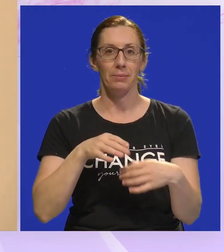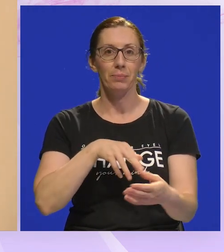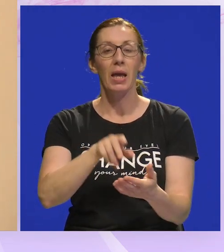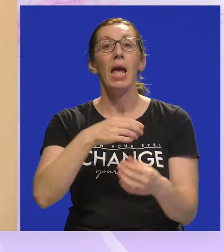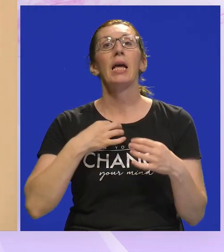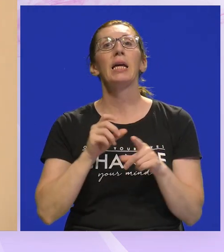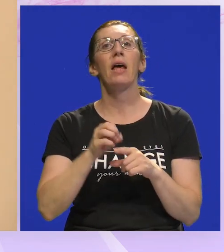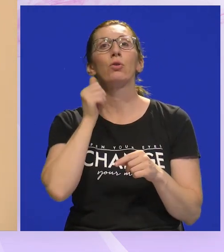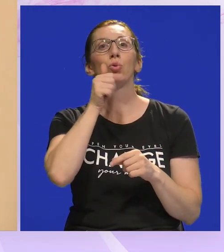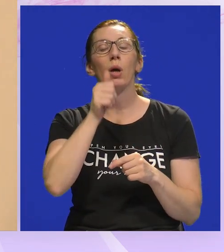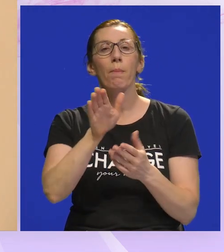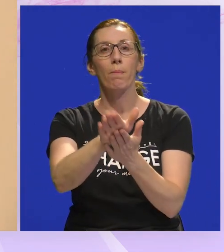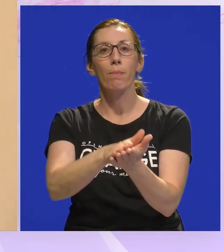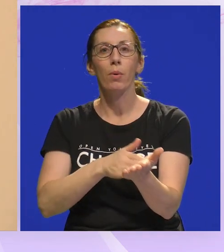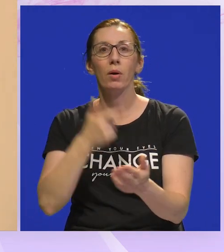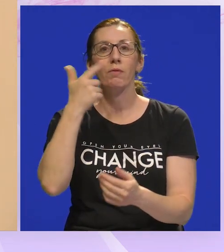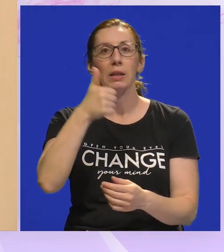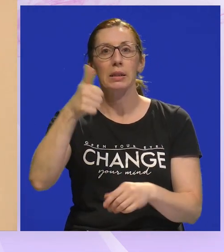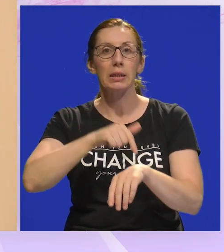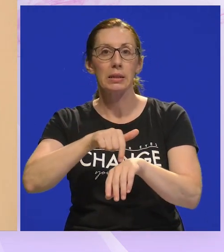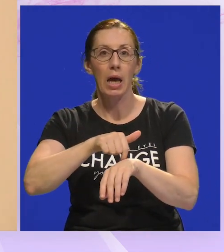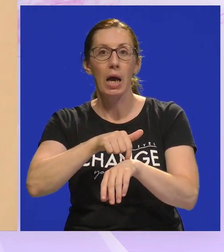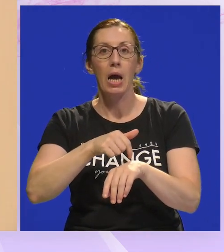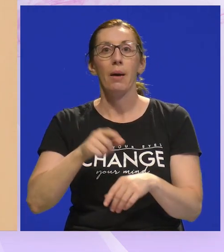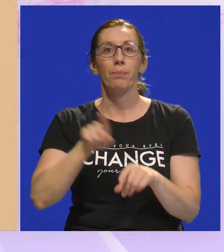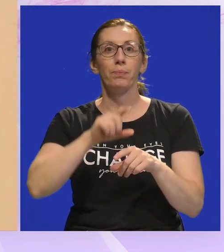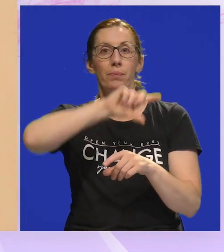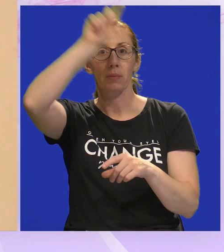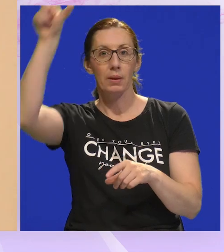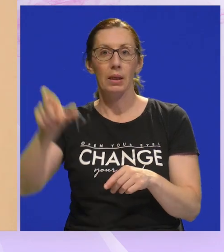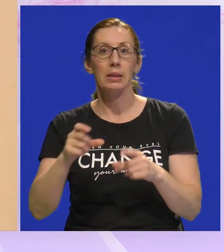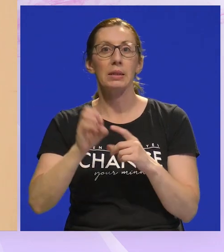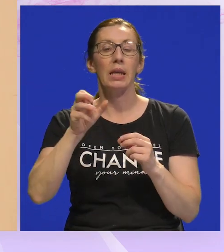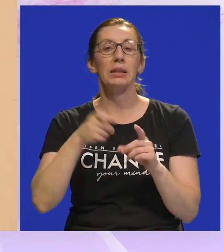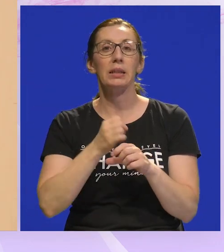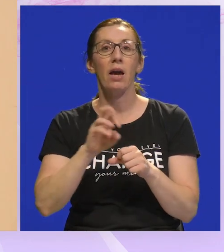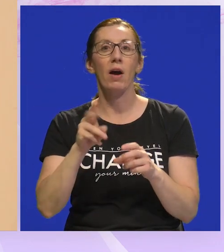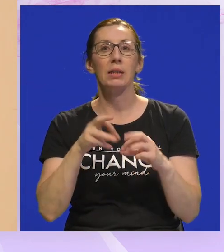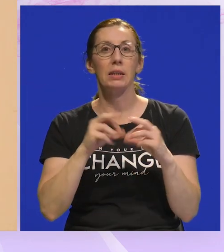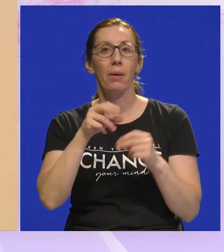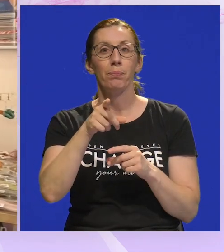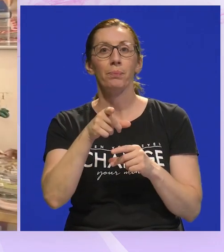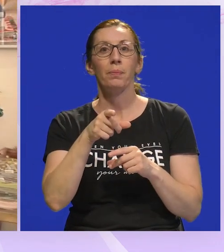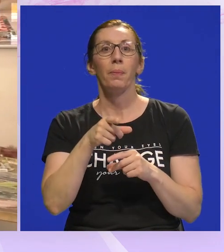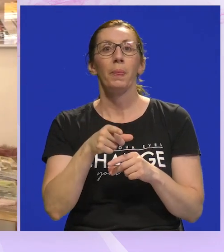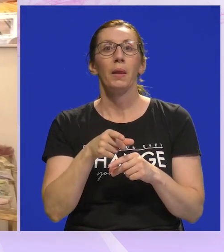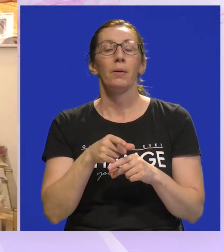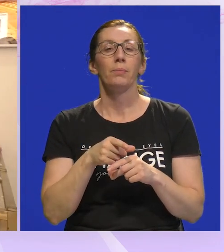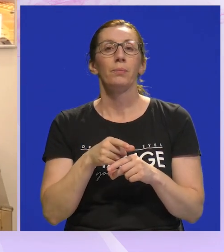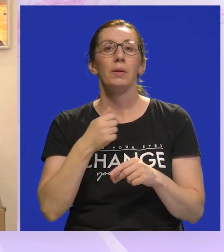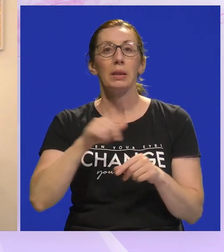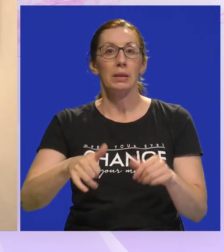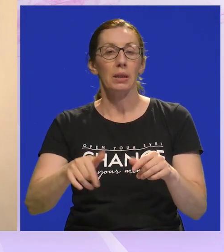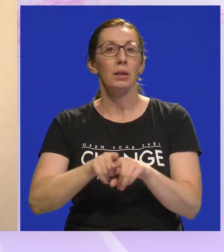više. Revija će sutra započeti u 21 sat ispred Slavoluka Sergijevaca, a potporu ovom događaju